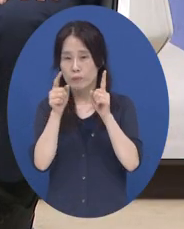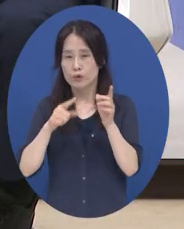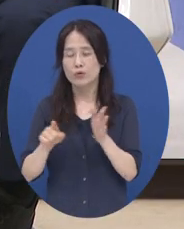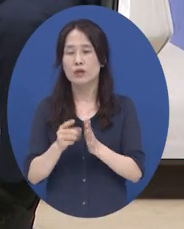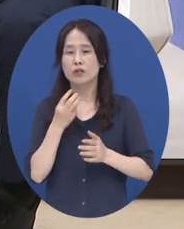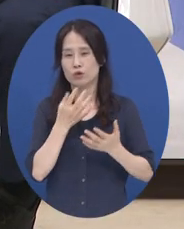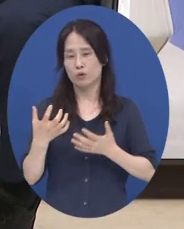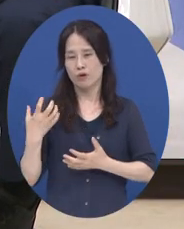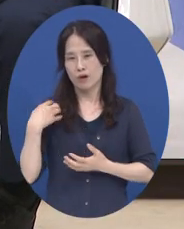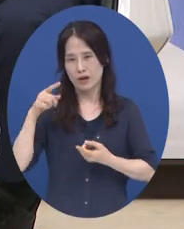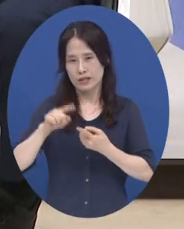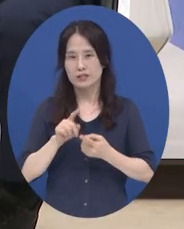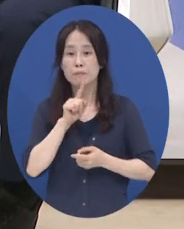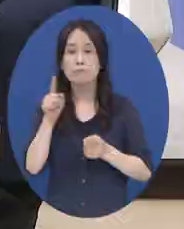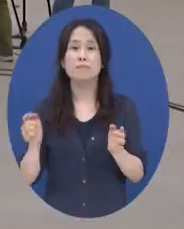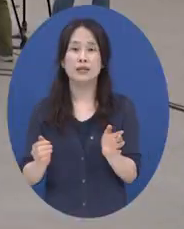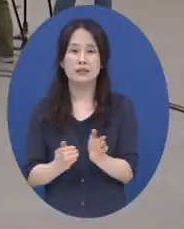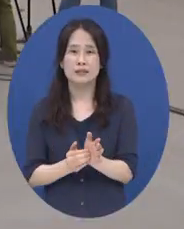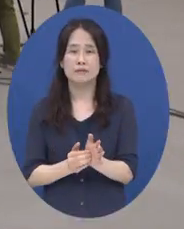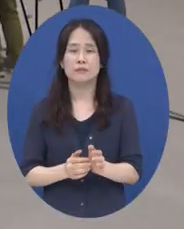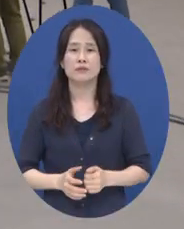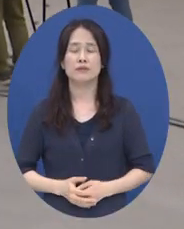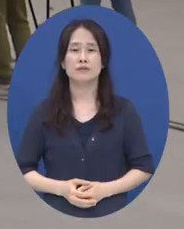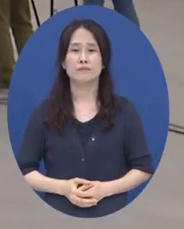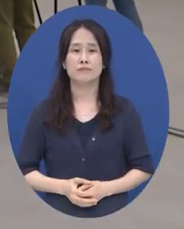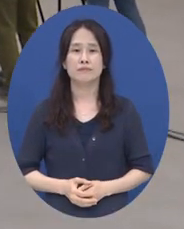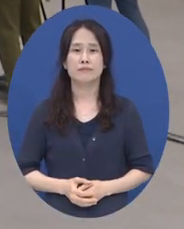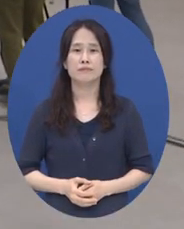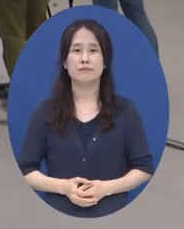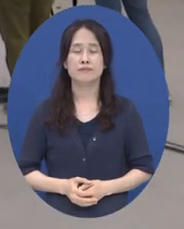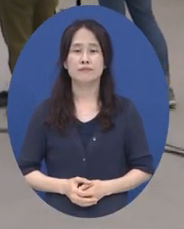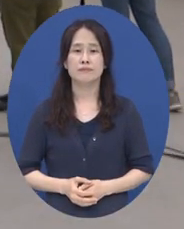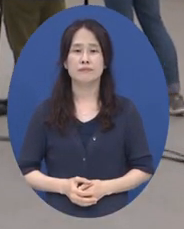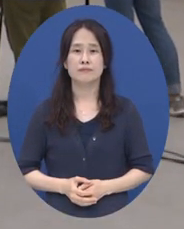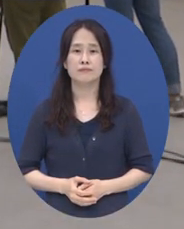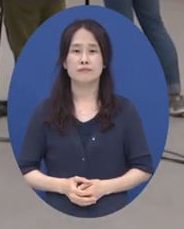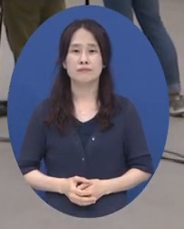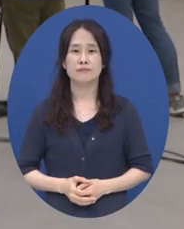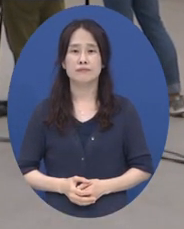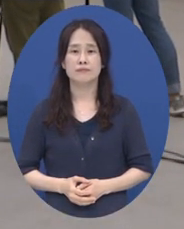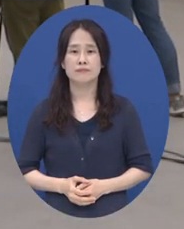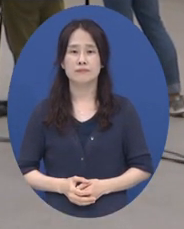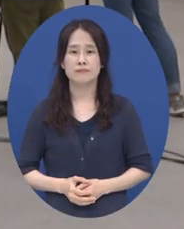역할에 대한 구상을 밝혔습니다 경기 gtv 구형 술입니다